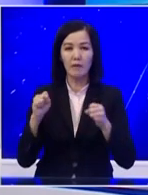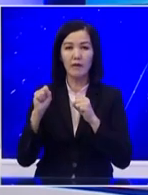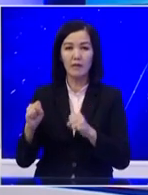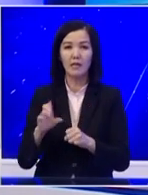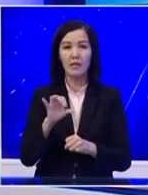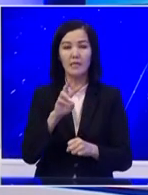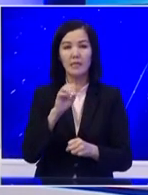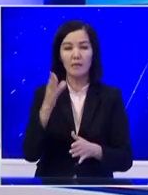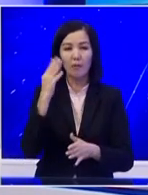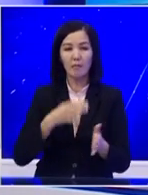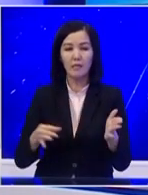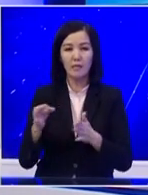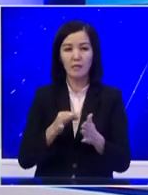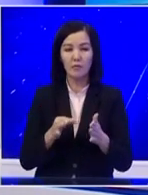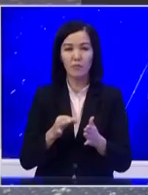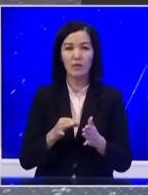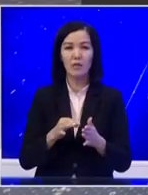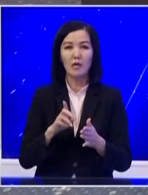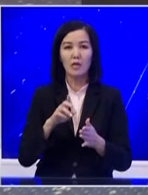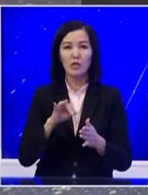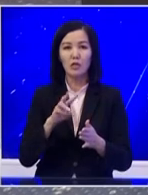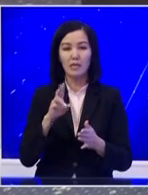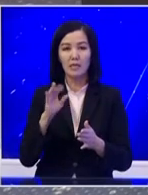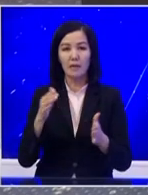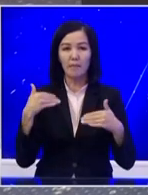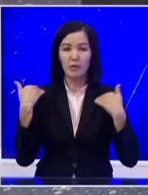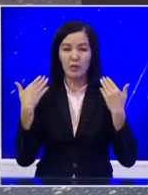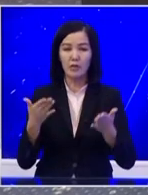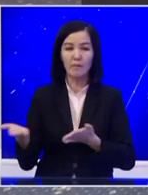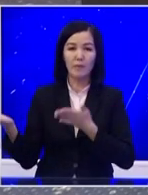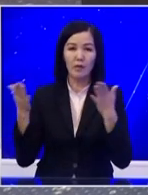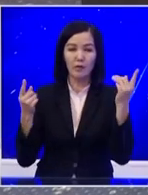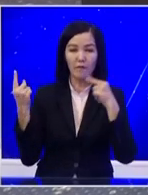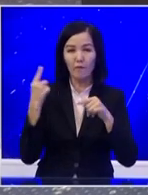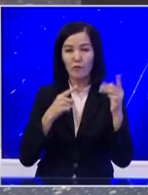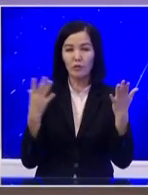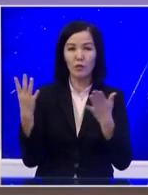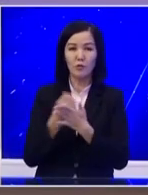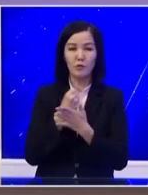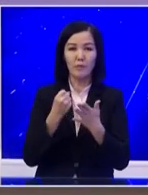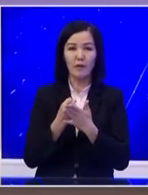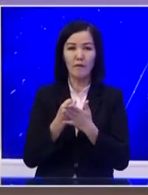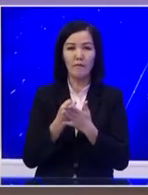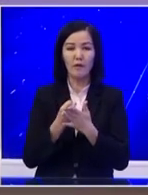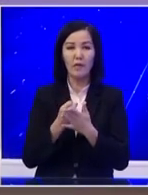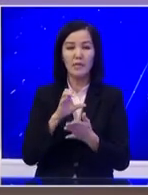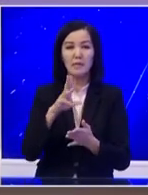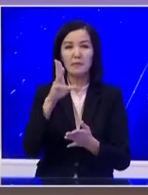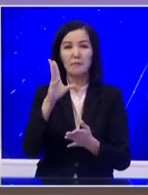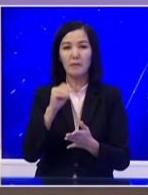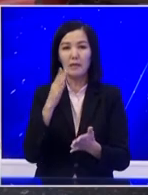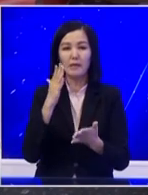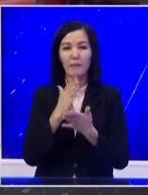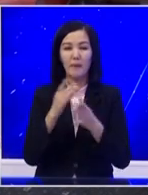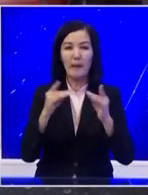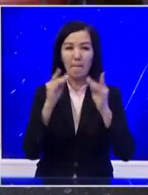СНМ Алматинской области. Бахтияр Жаксыгелдинов пожелал приглашенным творческих успехов и отметил, что именно СМИ являются